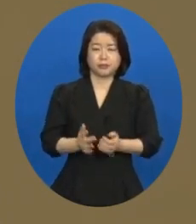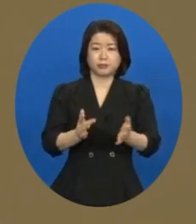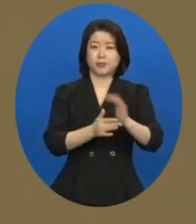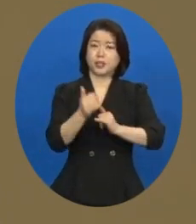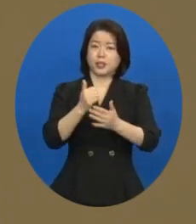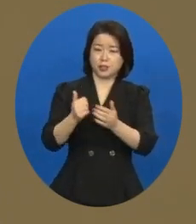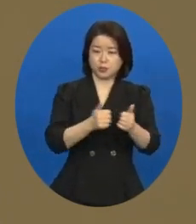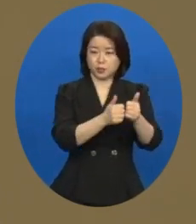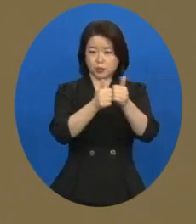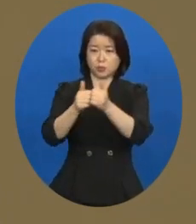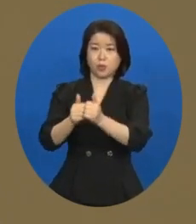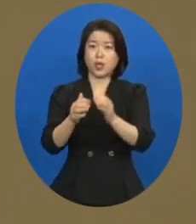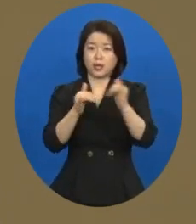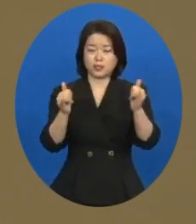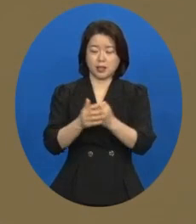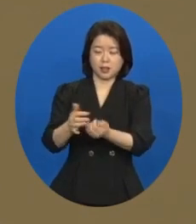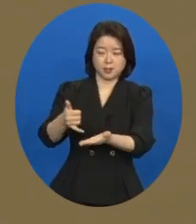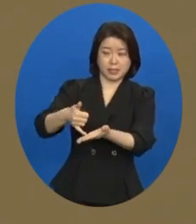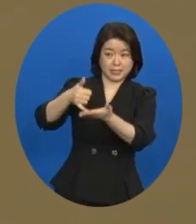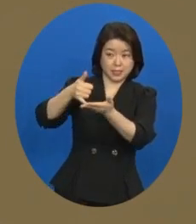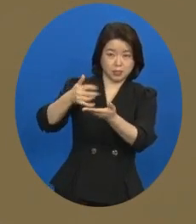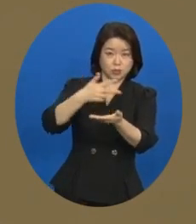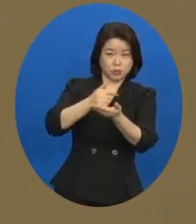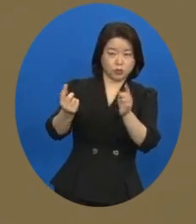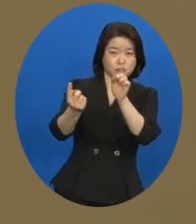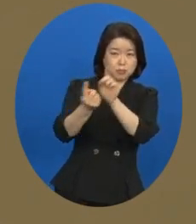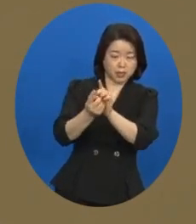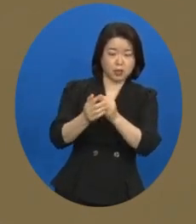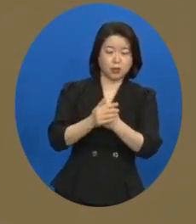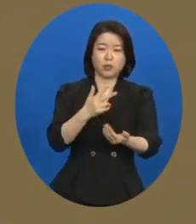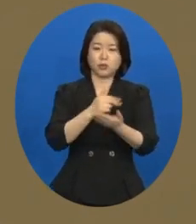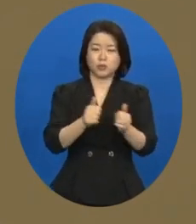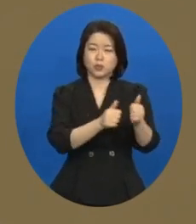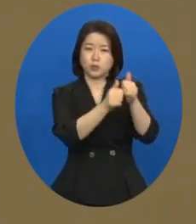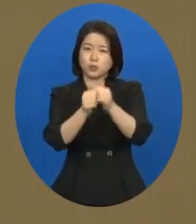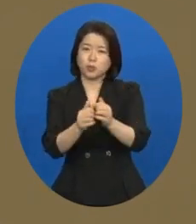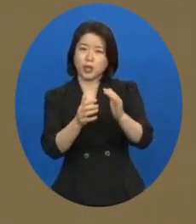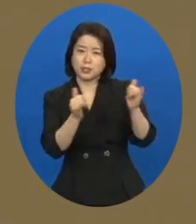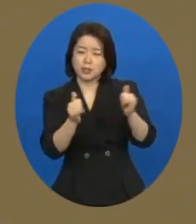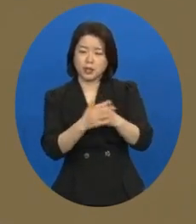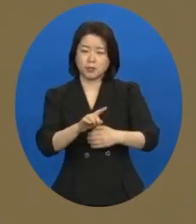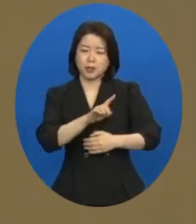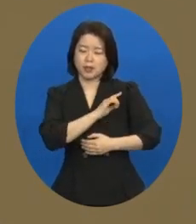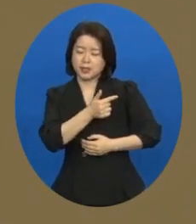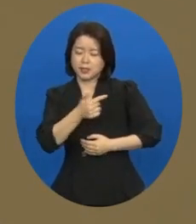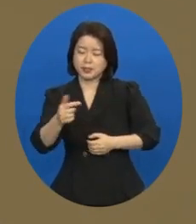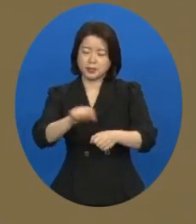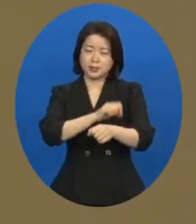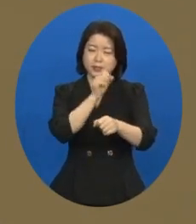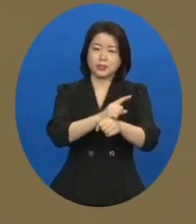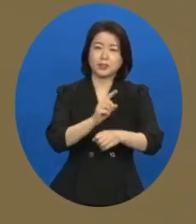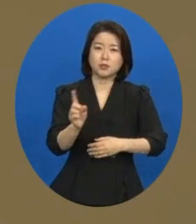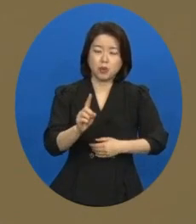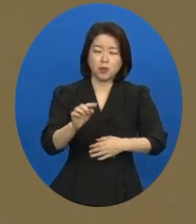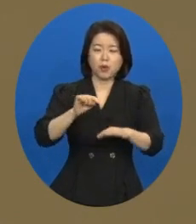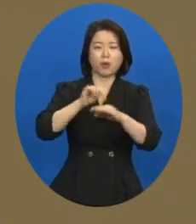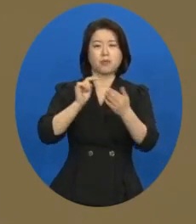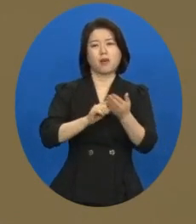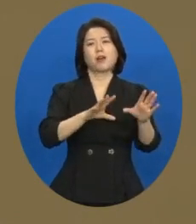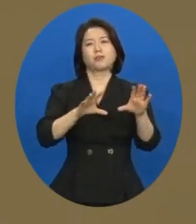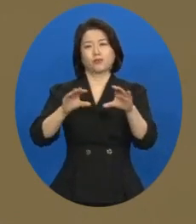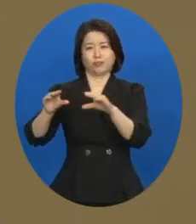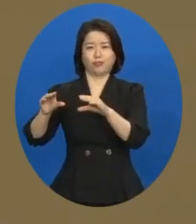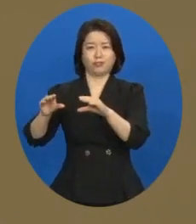예수님과 동행하는 사람, 인격적으로 주님을 만나고 주님과 동행하는 사람의 가장 큰 특징이 마음이 부드러운 것입니다.